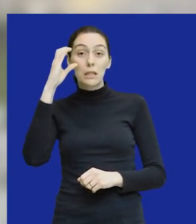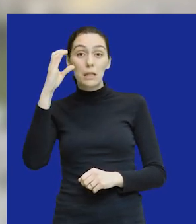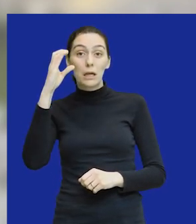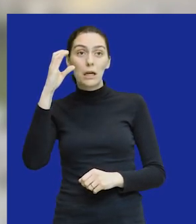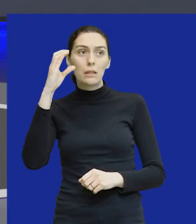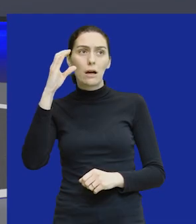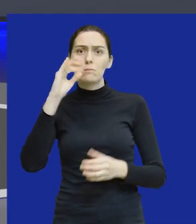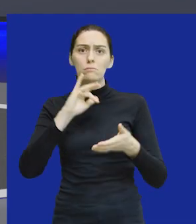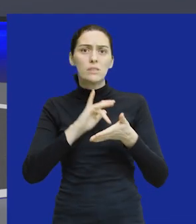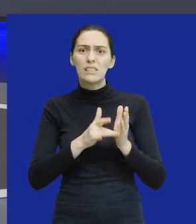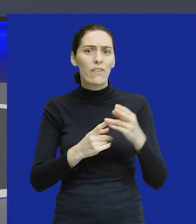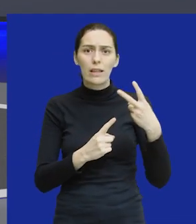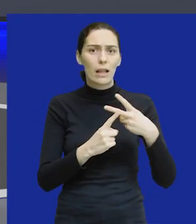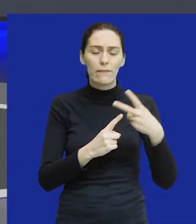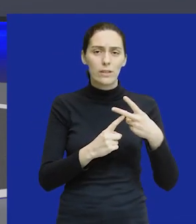gledam